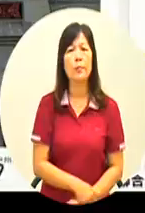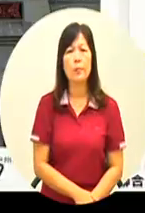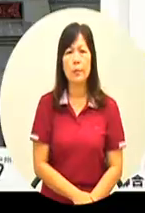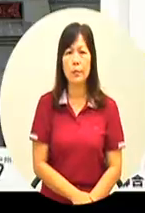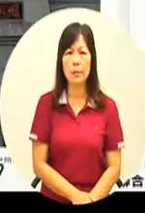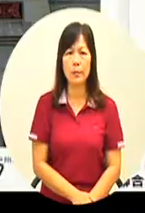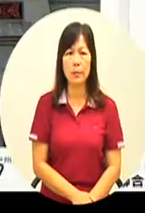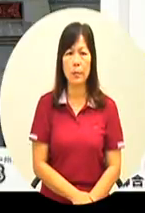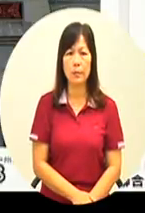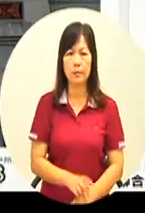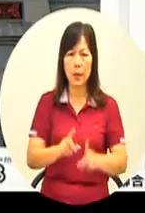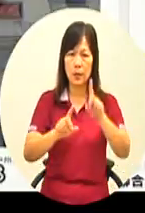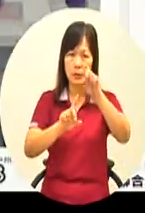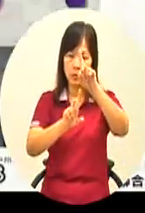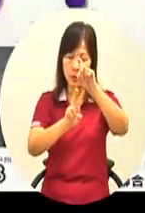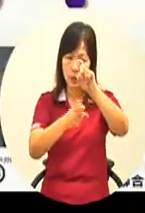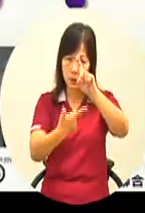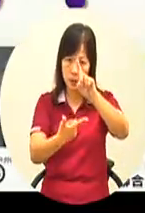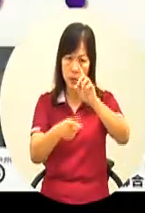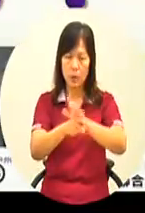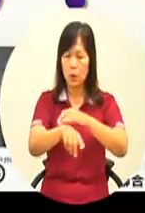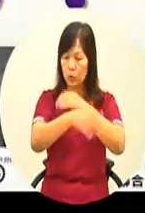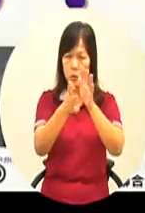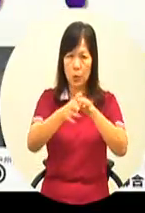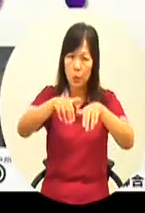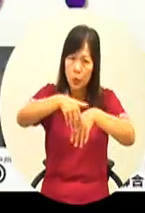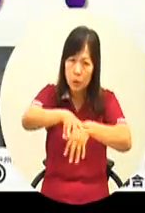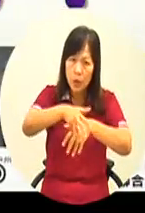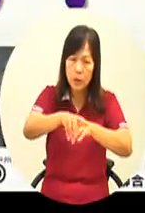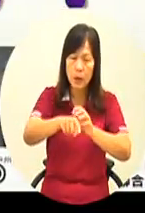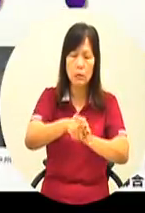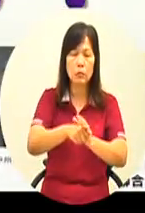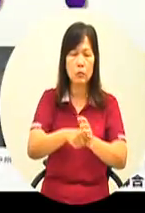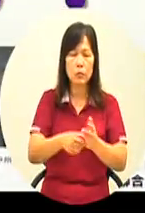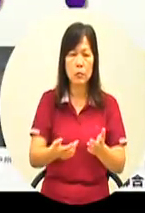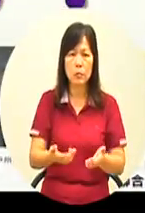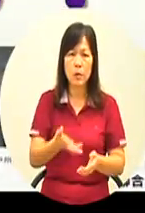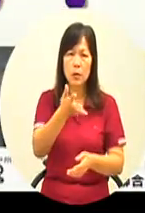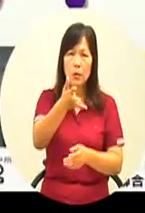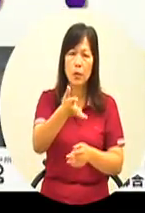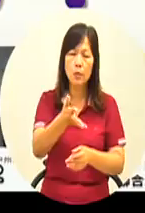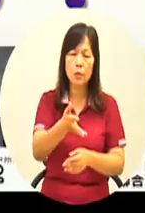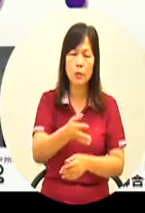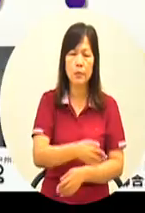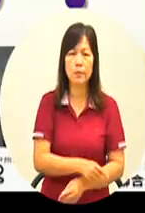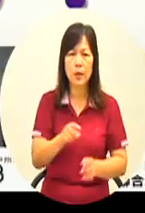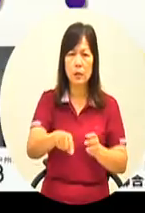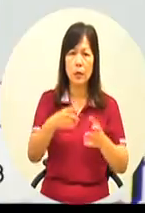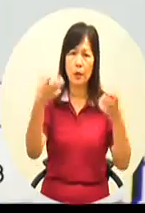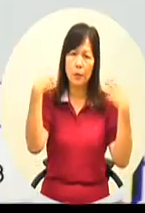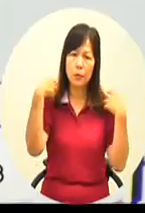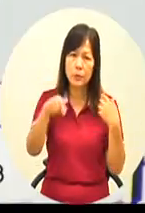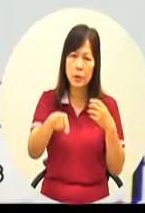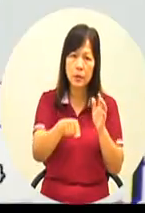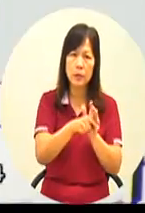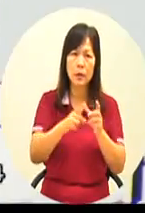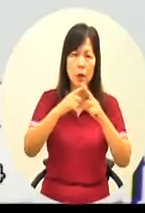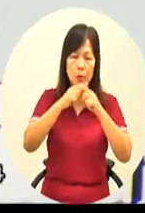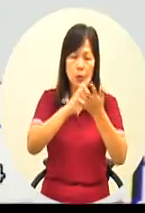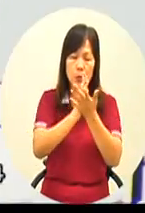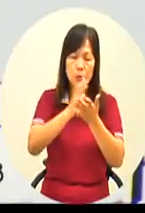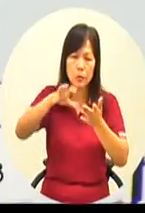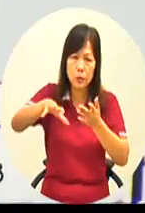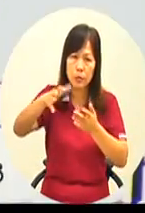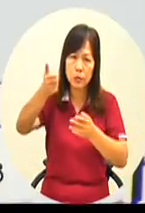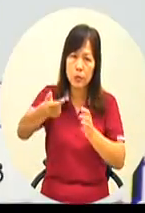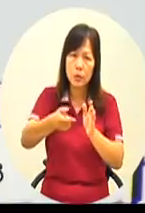对11月26号整个同志大游行，我想问一下，负责厅舍管理的我们秘书处的处长，